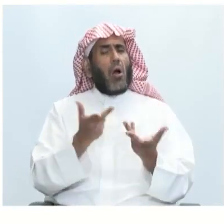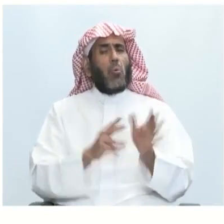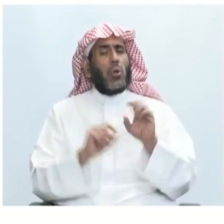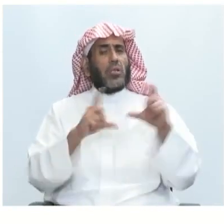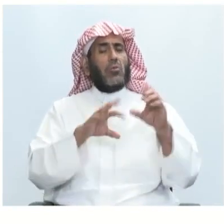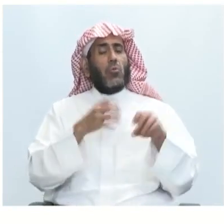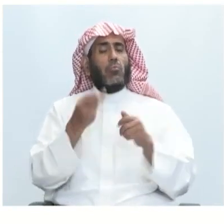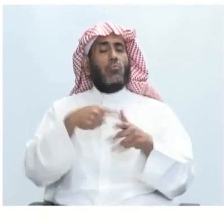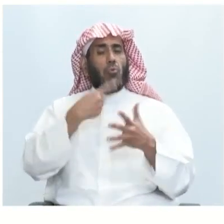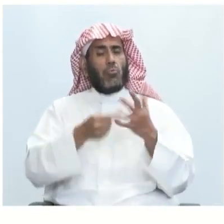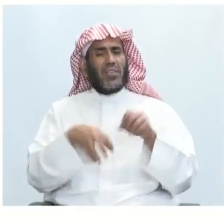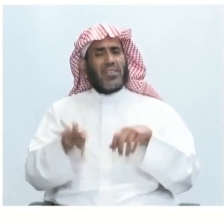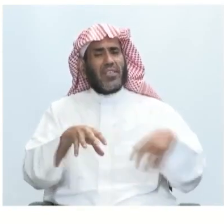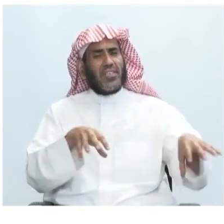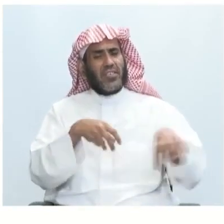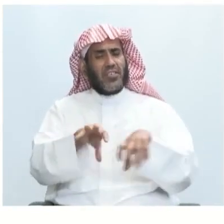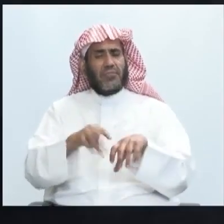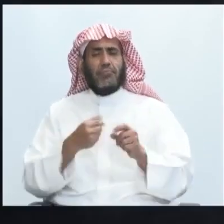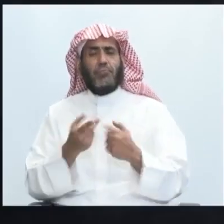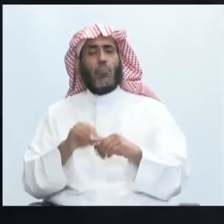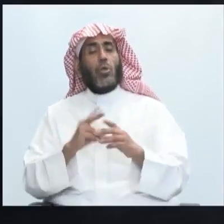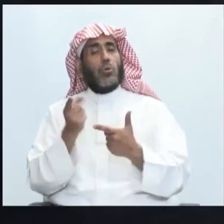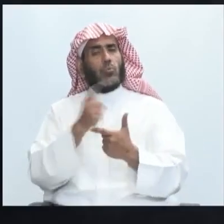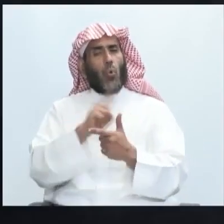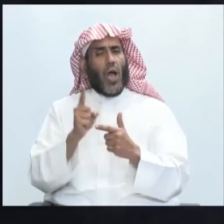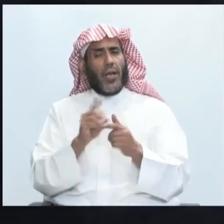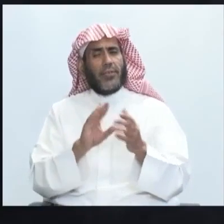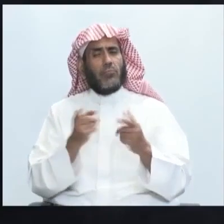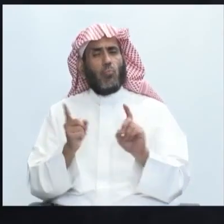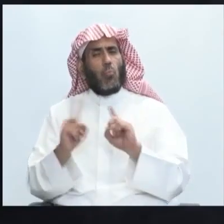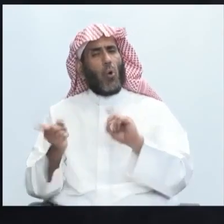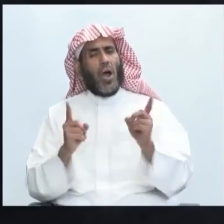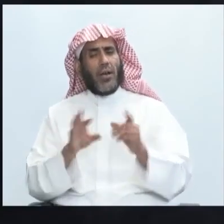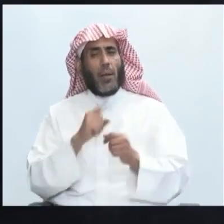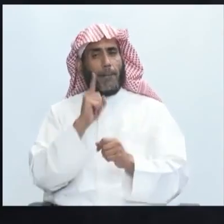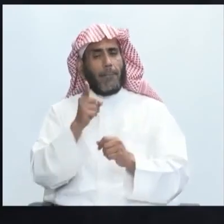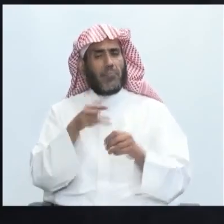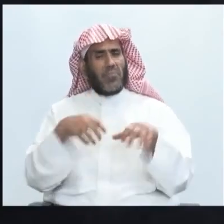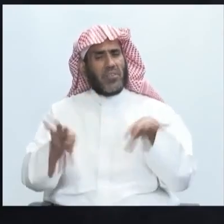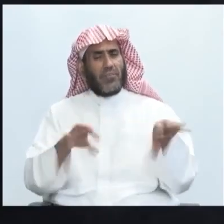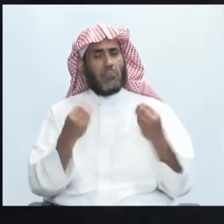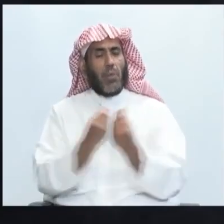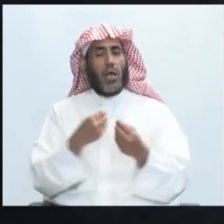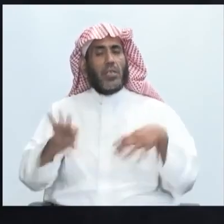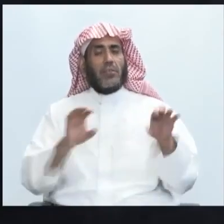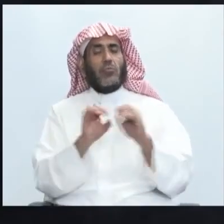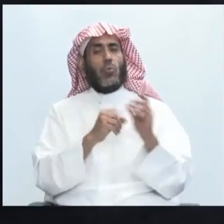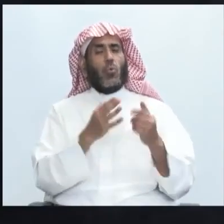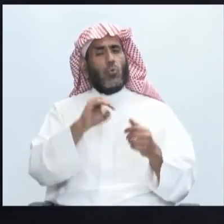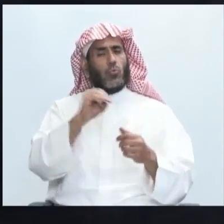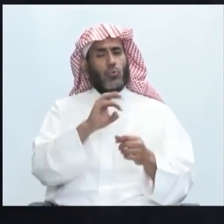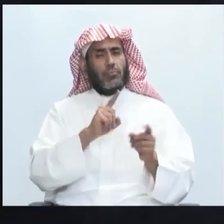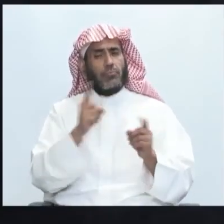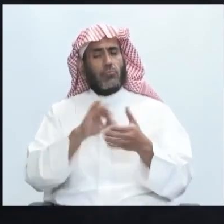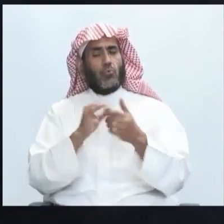التصنيف تصنف ذلك انت تصنف وايضا تقارن تصنيفك مثلا مع تصنيف زملائك وما الى ذلك وهنا كل يجيب